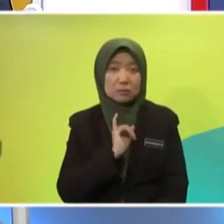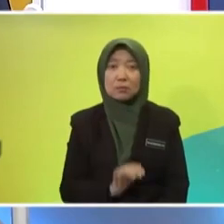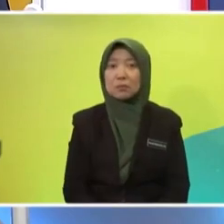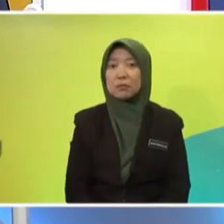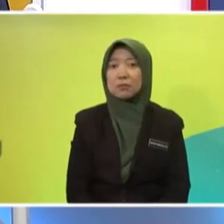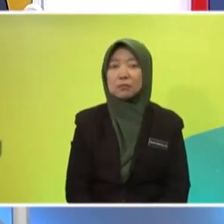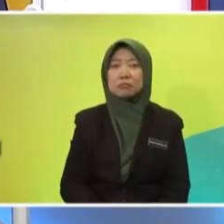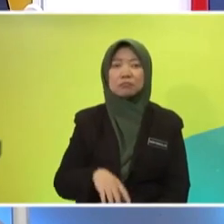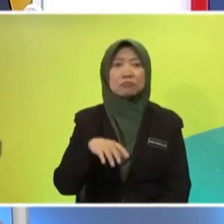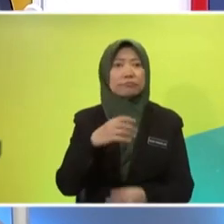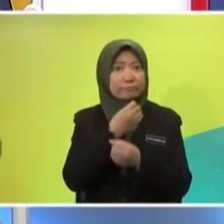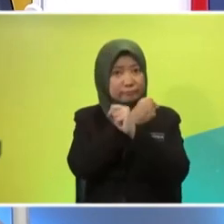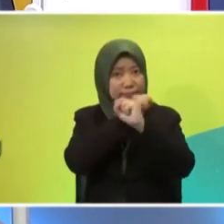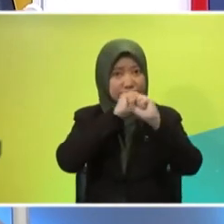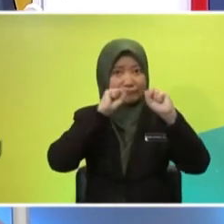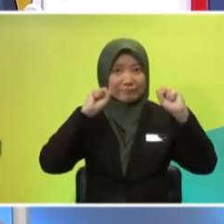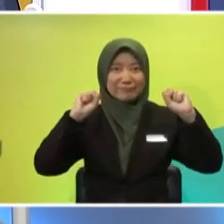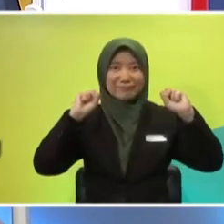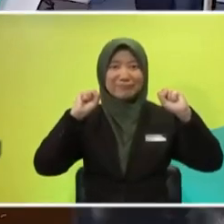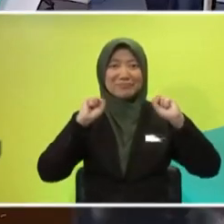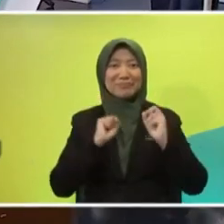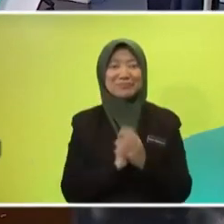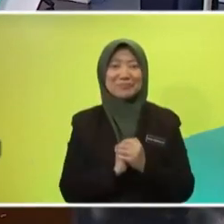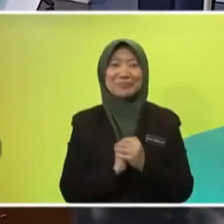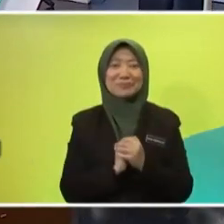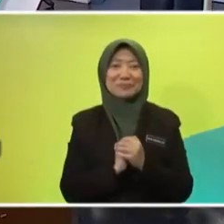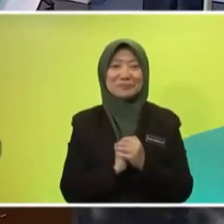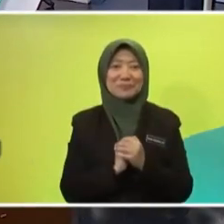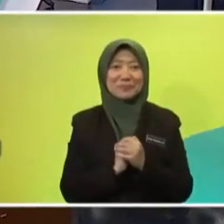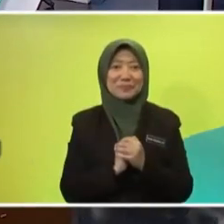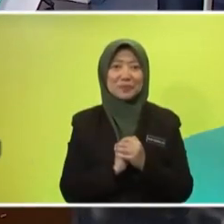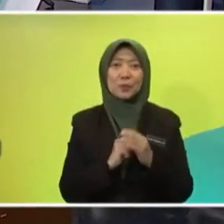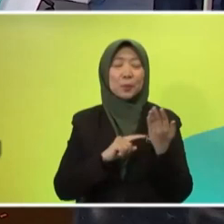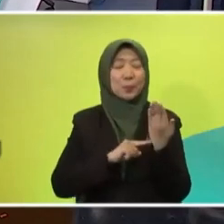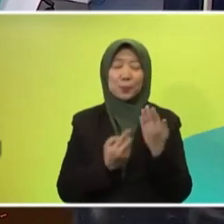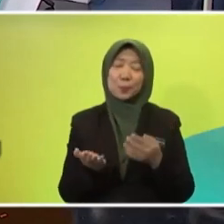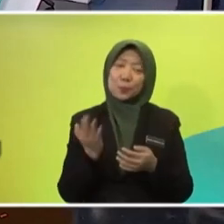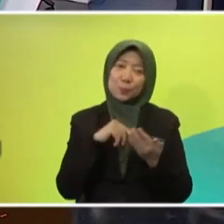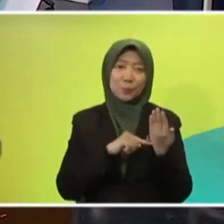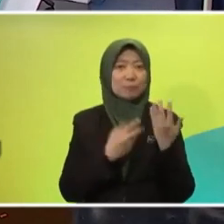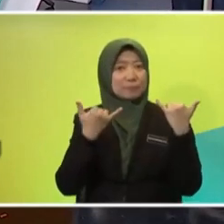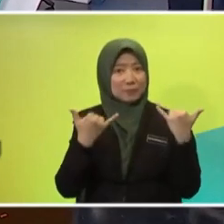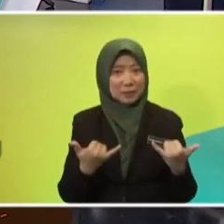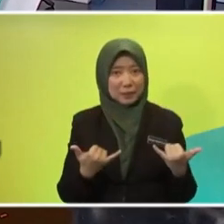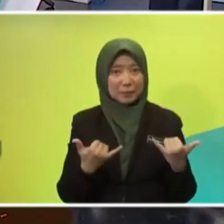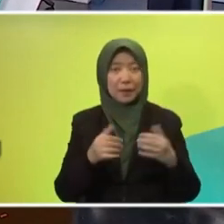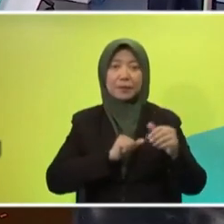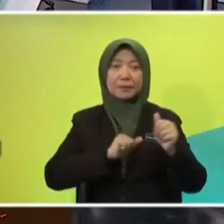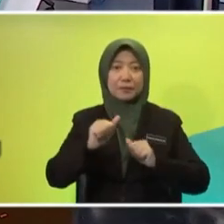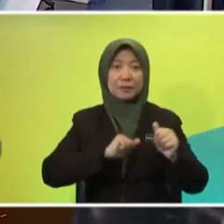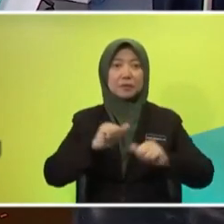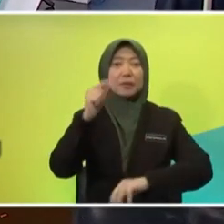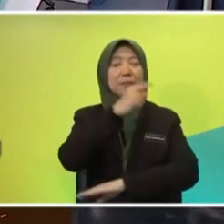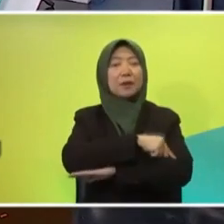Agak-agaknya Karina bersedia tak? Saya dah bersedia cikgu. Okay, mari cikgu kita Ana. Mulakan. Okey, kita mulakan aktiviti kita pada